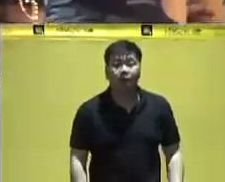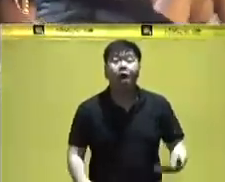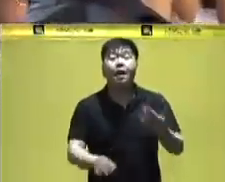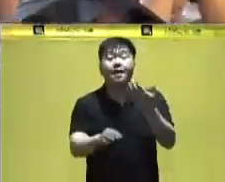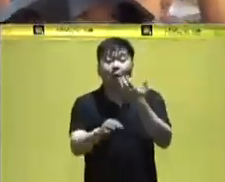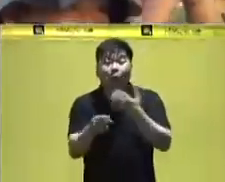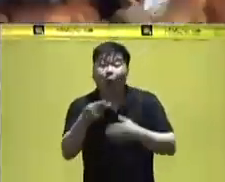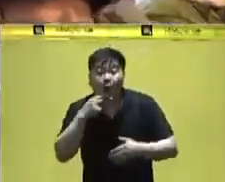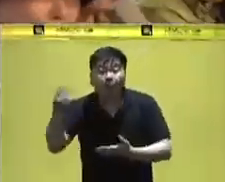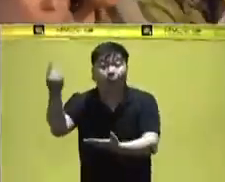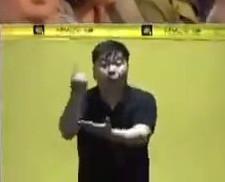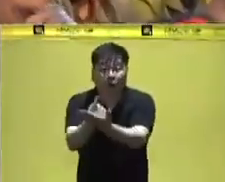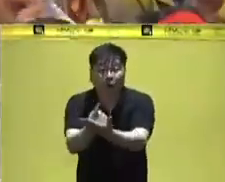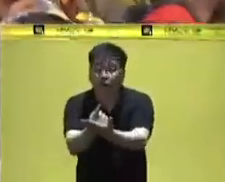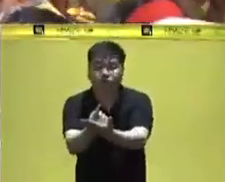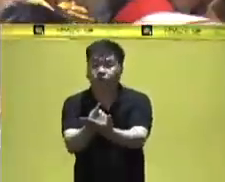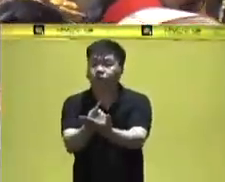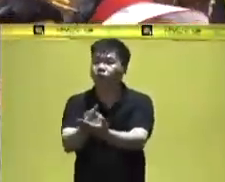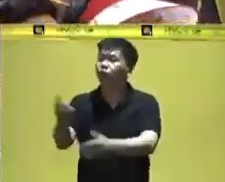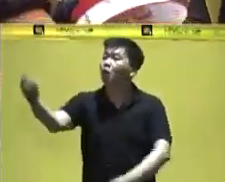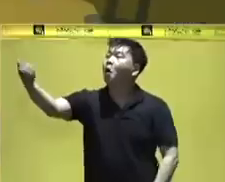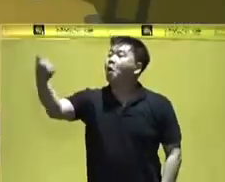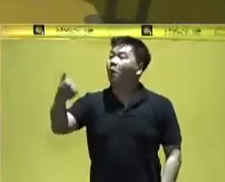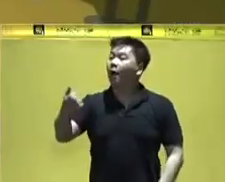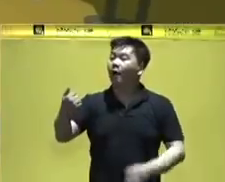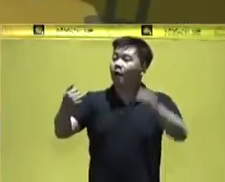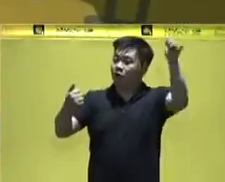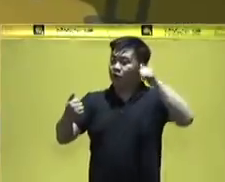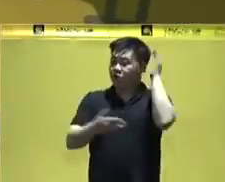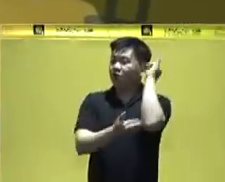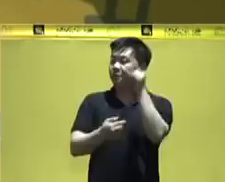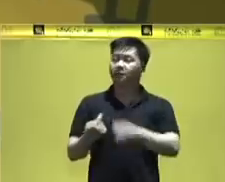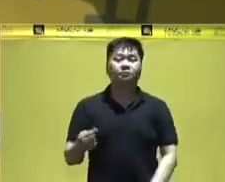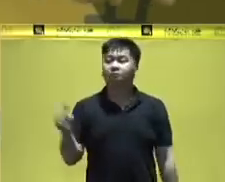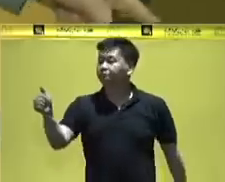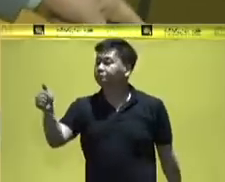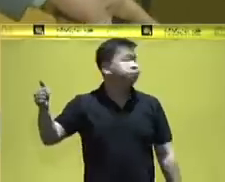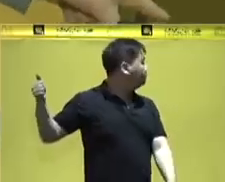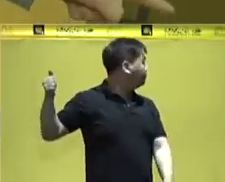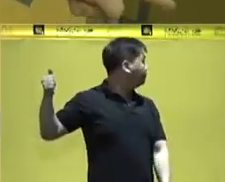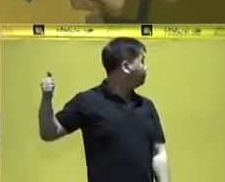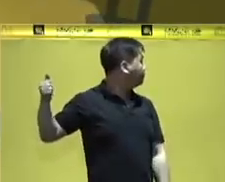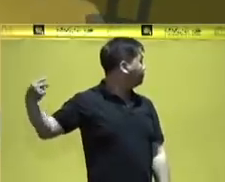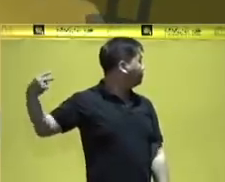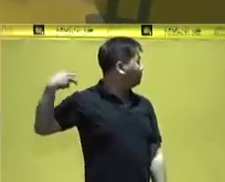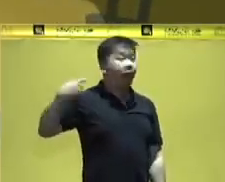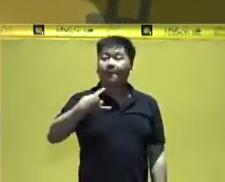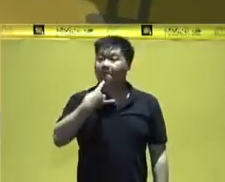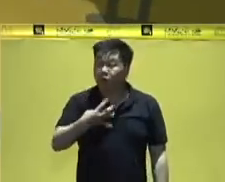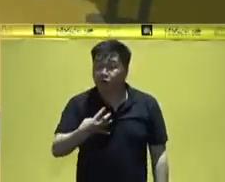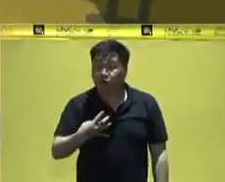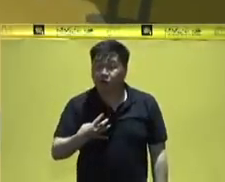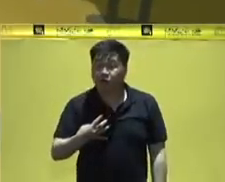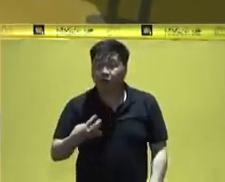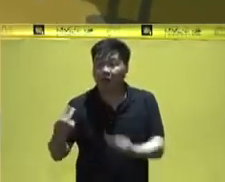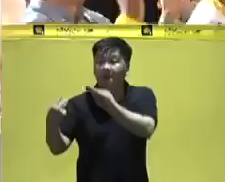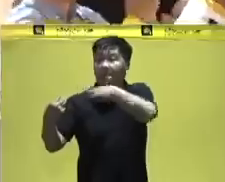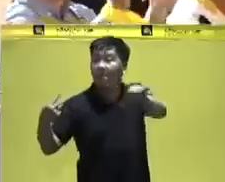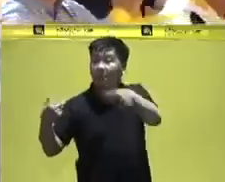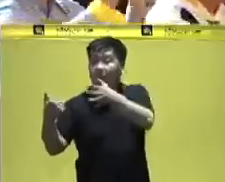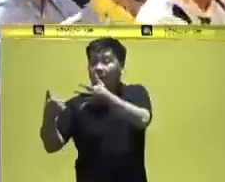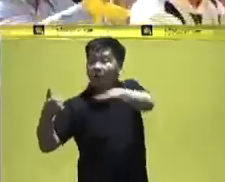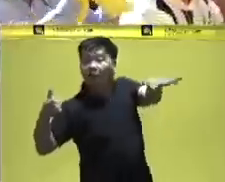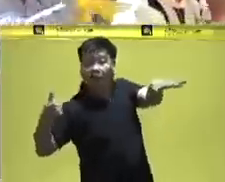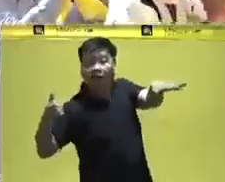하지 않고 올 거면 그대들이 여기 와서 광주 시민들의 등 밖에는 볼 게 없을 거다. 그 점을 예